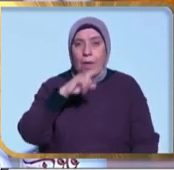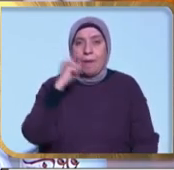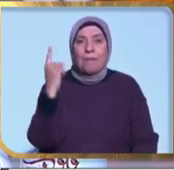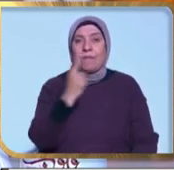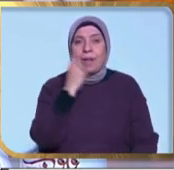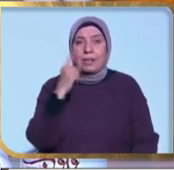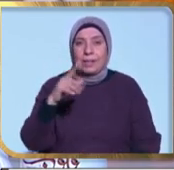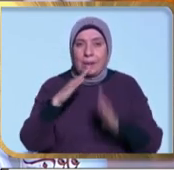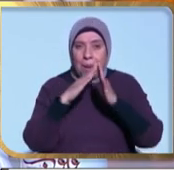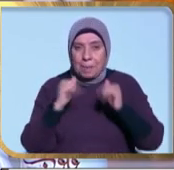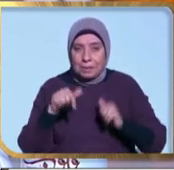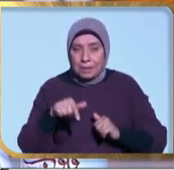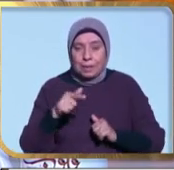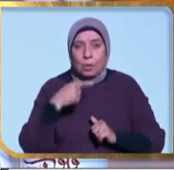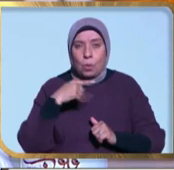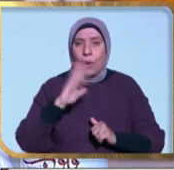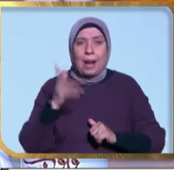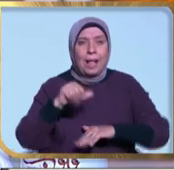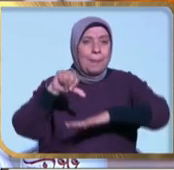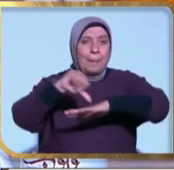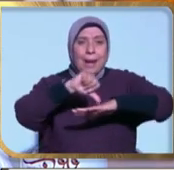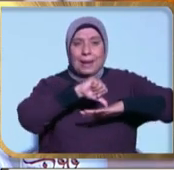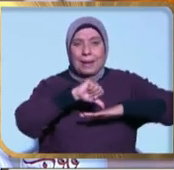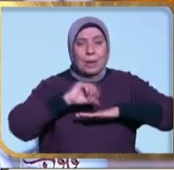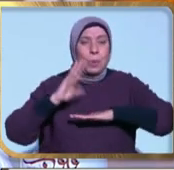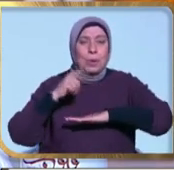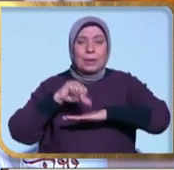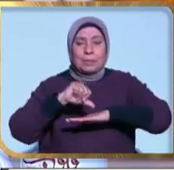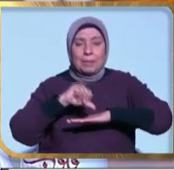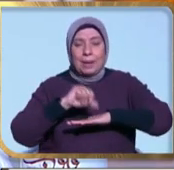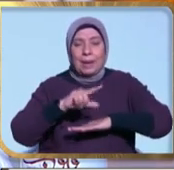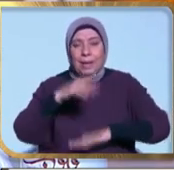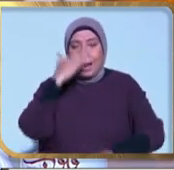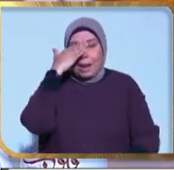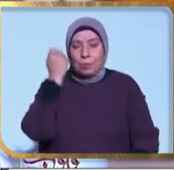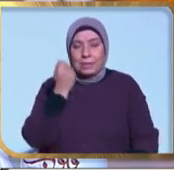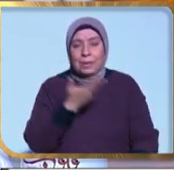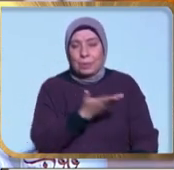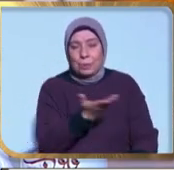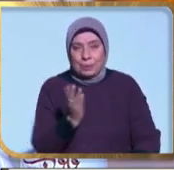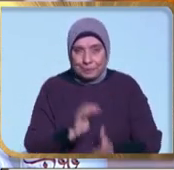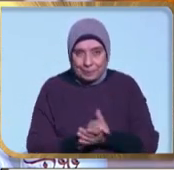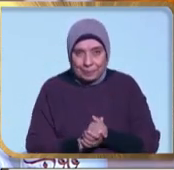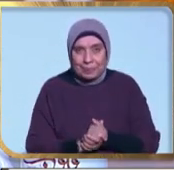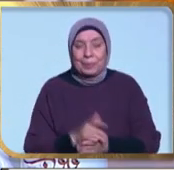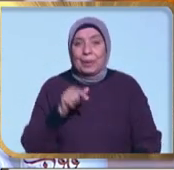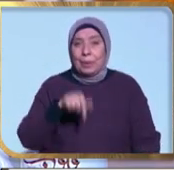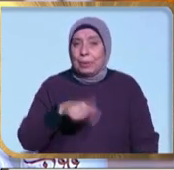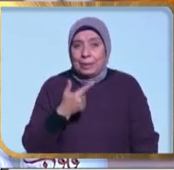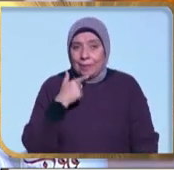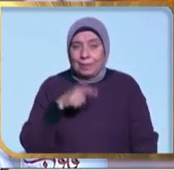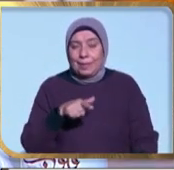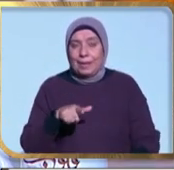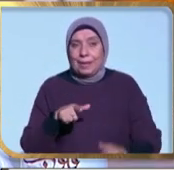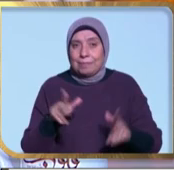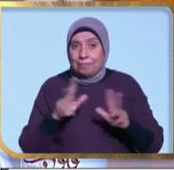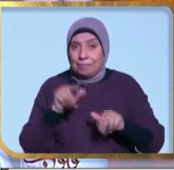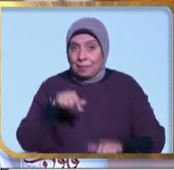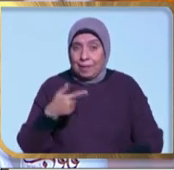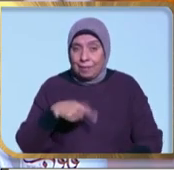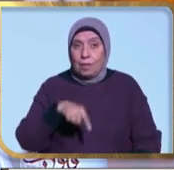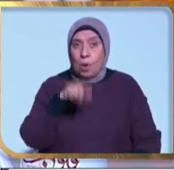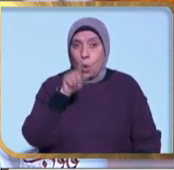الفضائيه المصريه وسائر مشاهدينا الكرام في كل مكان واحنا النهارده مع حضراتكم في اليوم